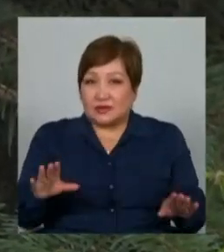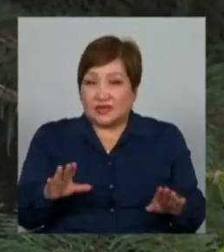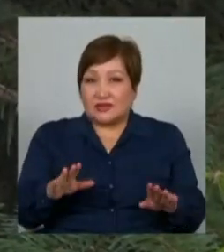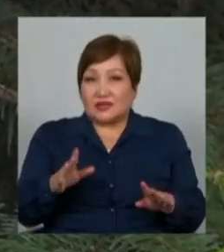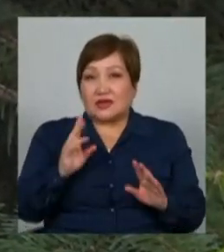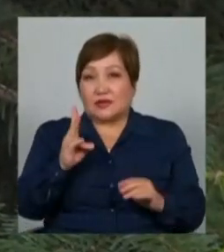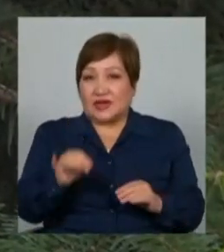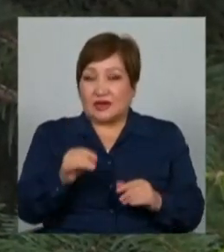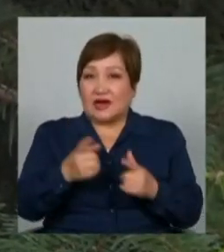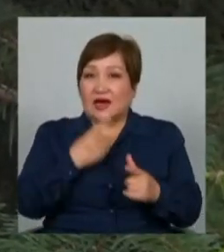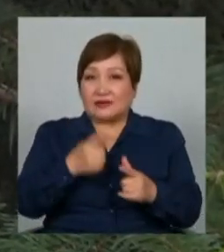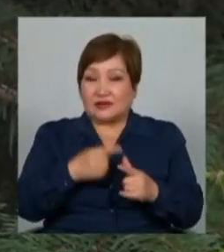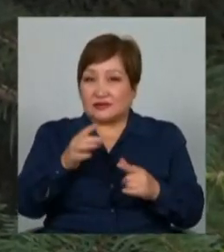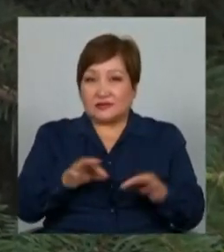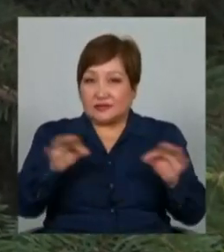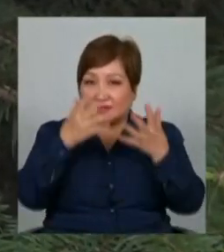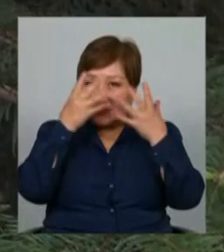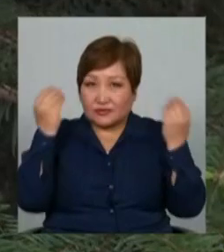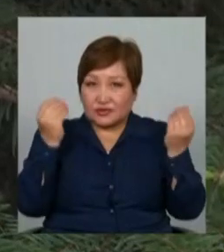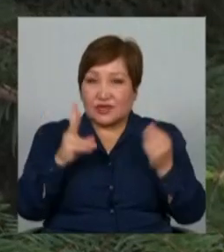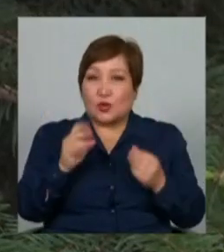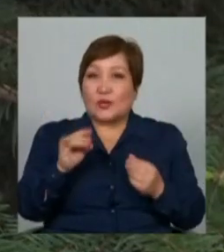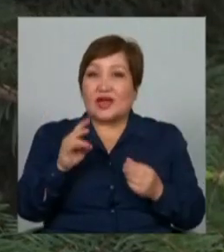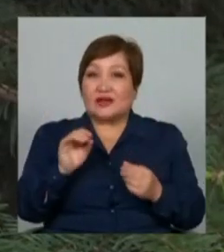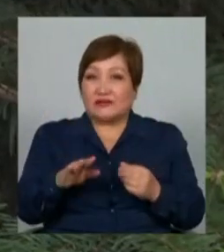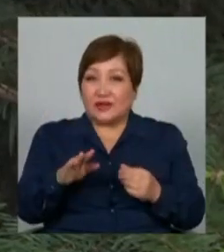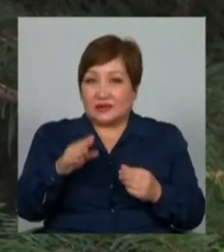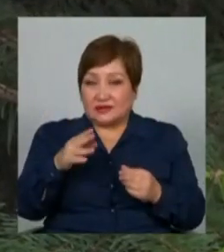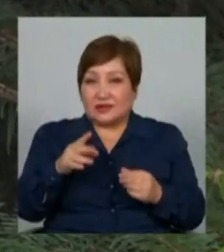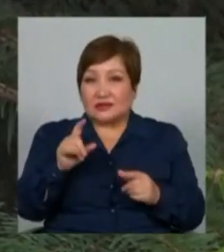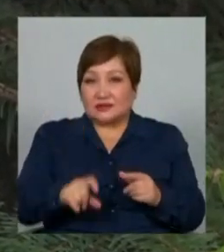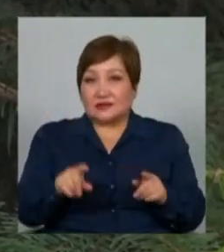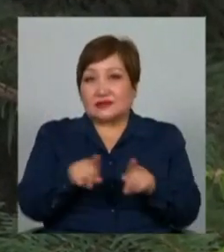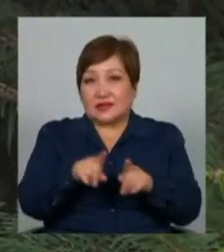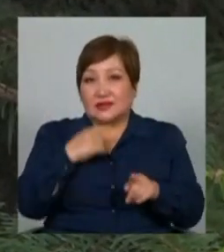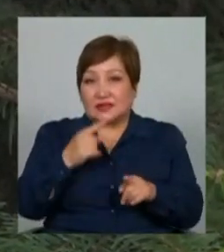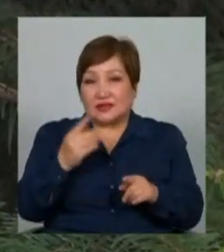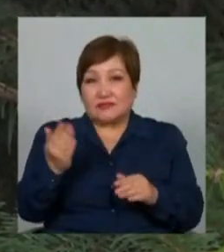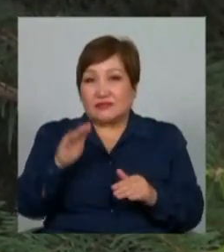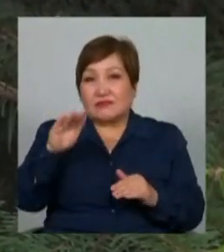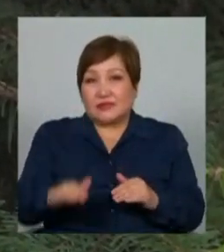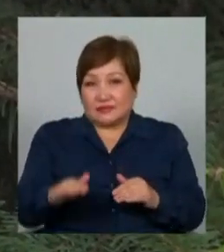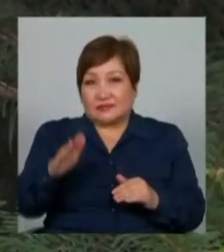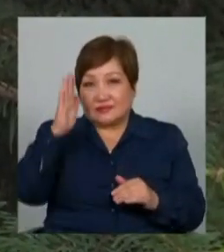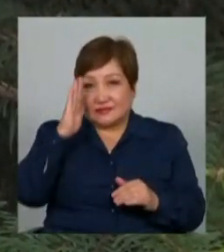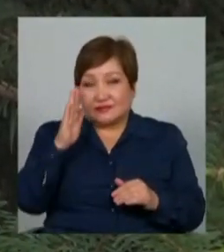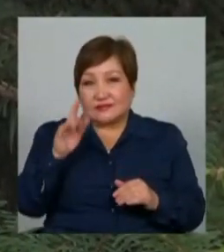бірақ аты өшпейді. Қонаев ағамыз айтқандай, бір жапырақ баланың өзі осы елге үлкен бір